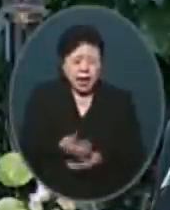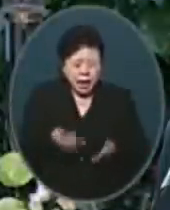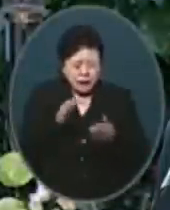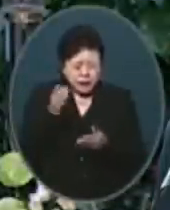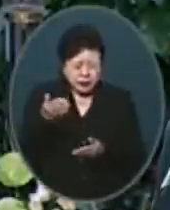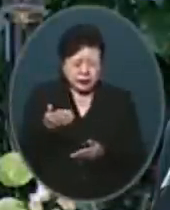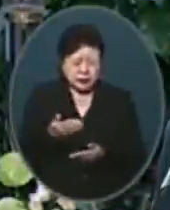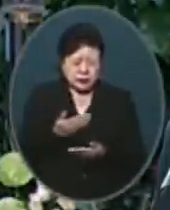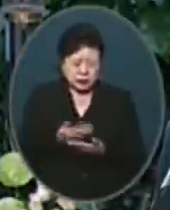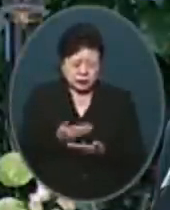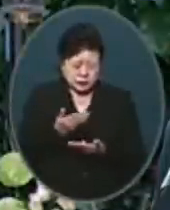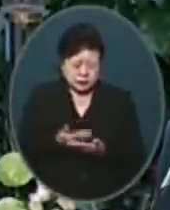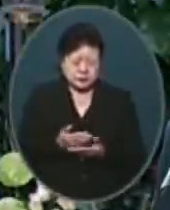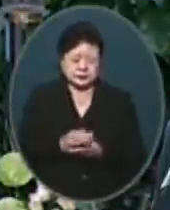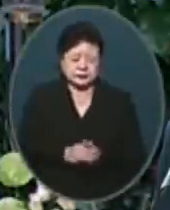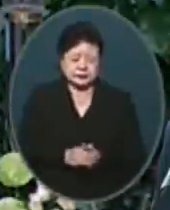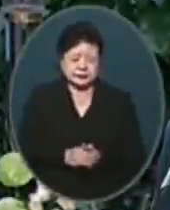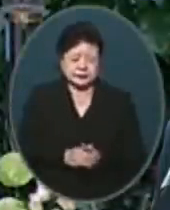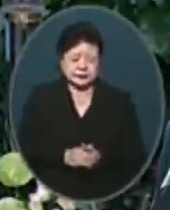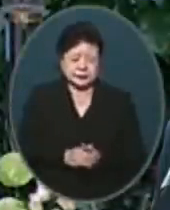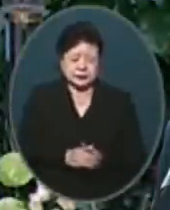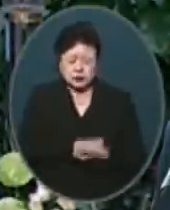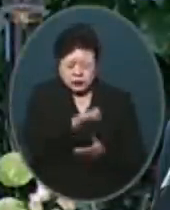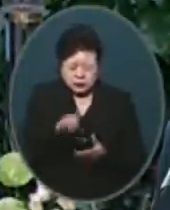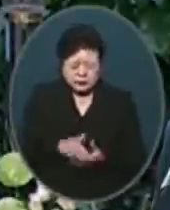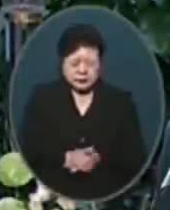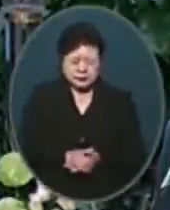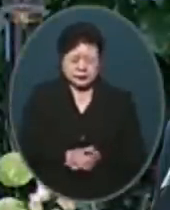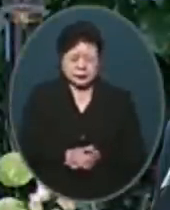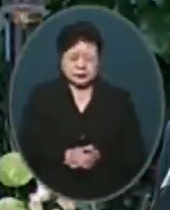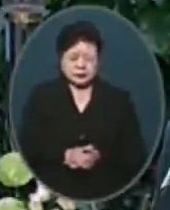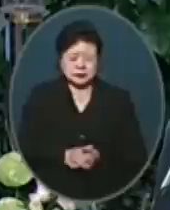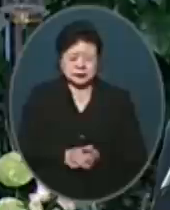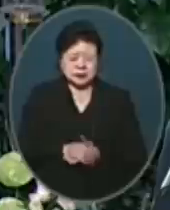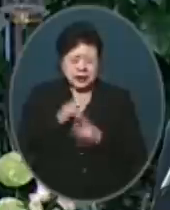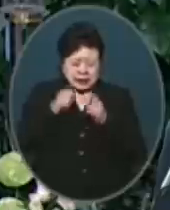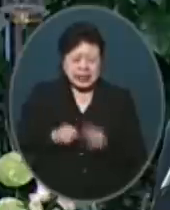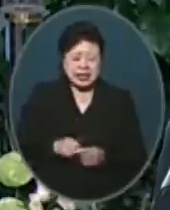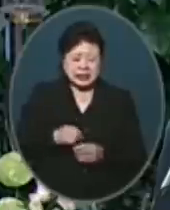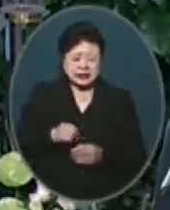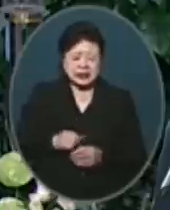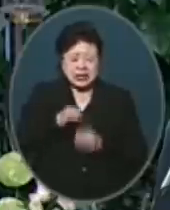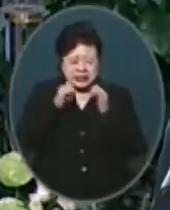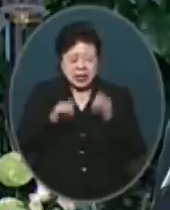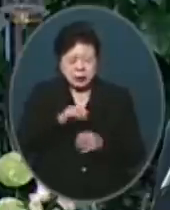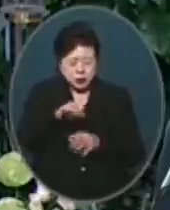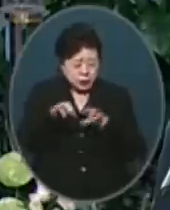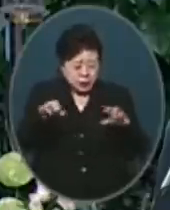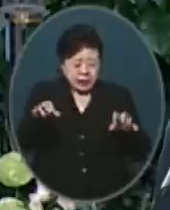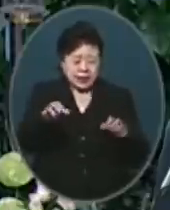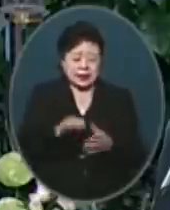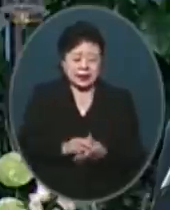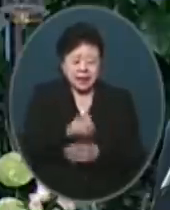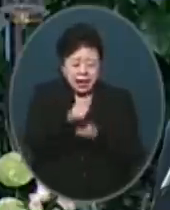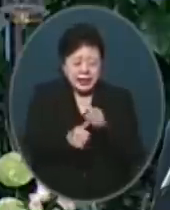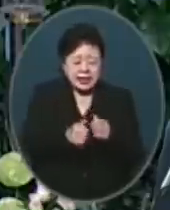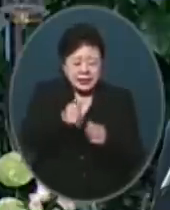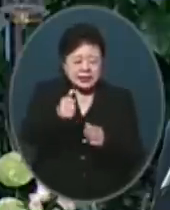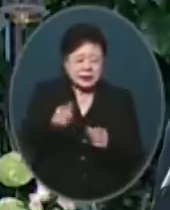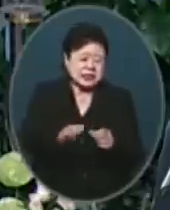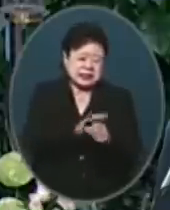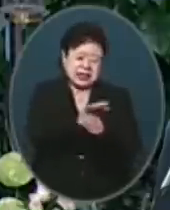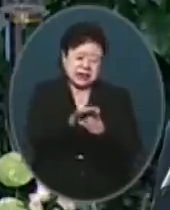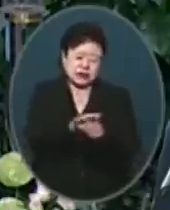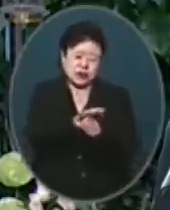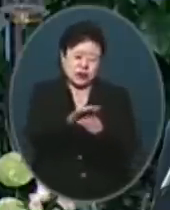보배함들이 다 이 자리에 모여 있습니다. 우리는 개인, 가정, 사회 모든 면에 하나님이